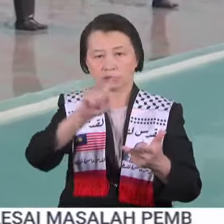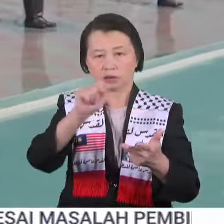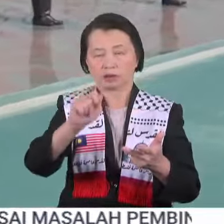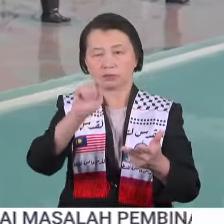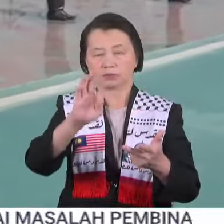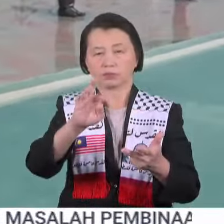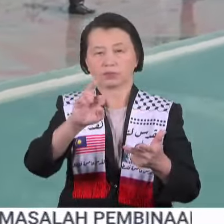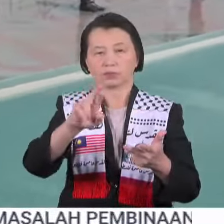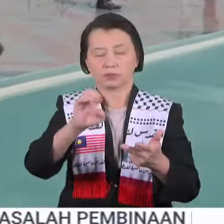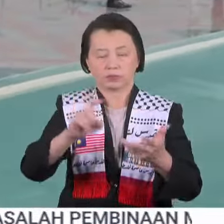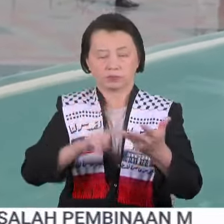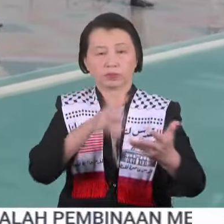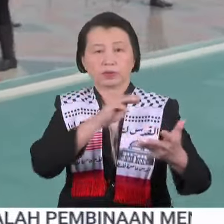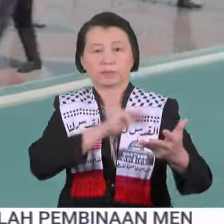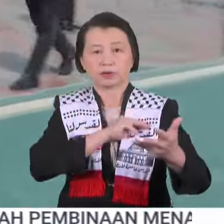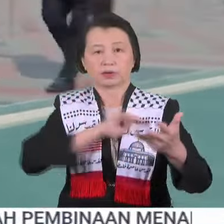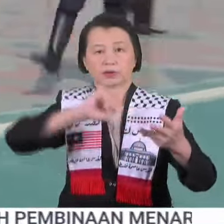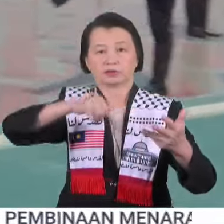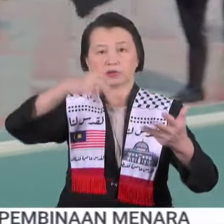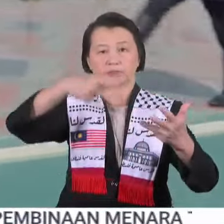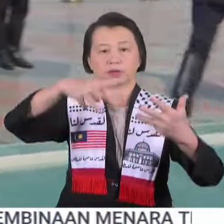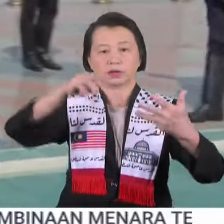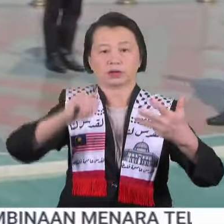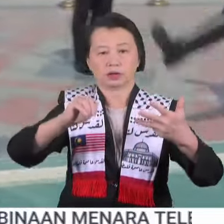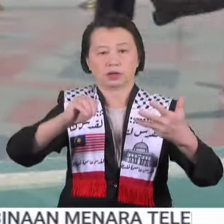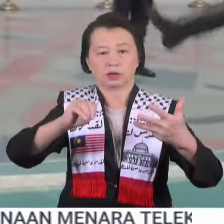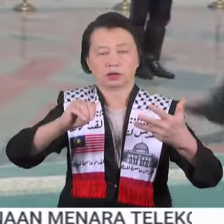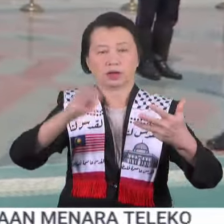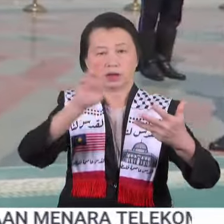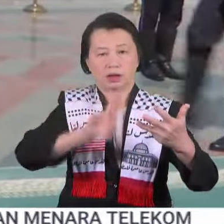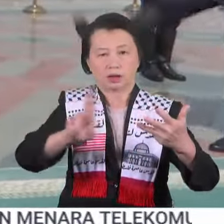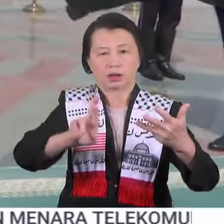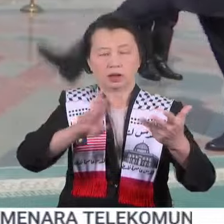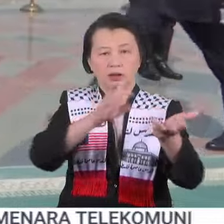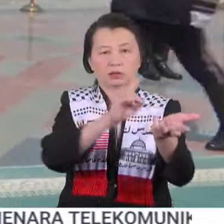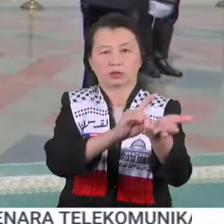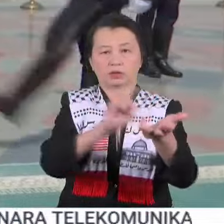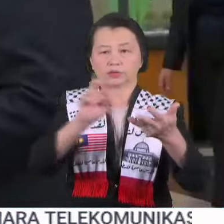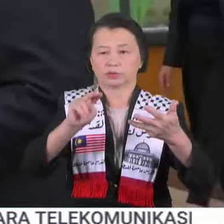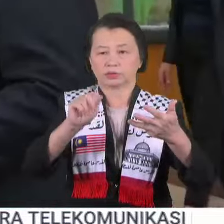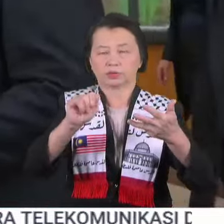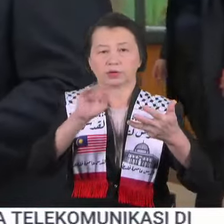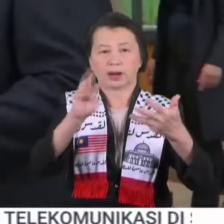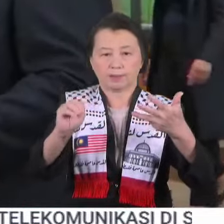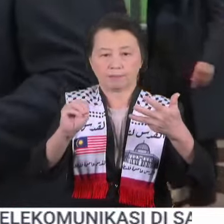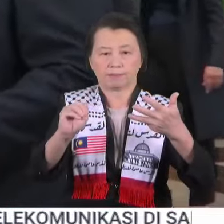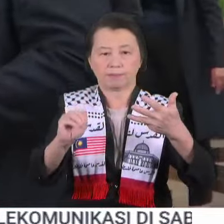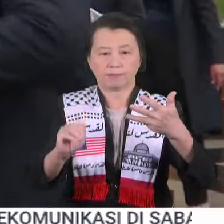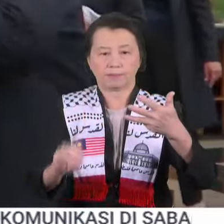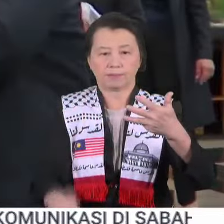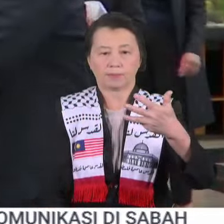Zafrul Abdul Aziz dan Menteri di Jabatan Perdana Menteri Hal Ehwal Agama Datuk Dr. Muhammad Naim Mokhtar.